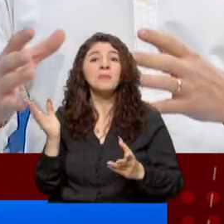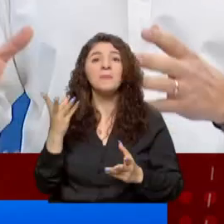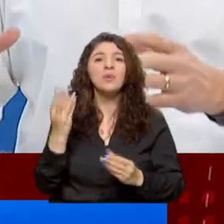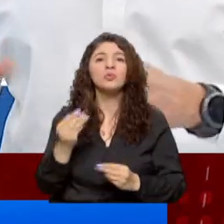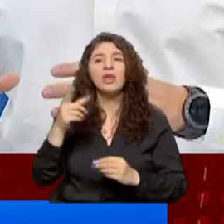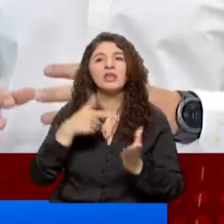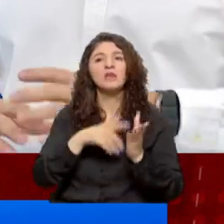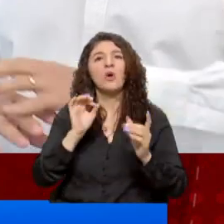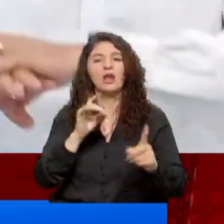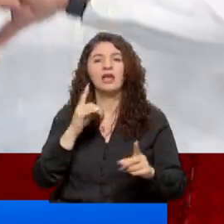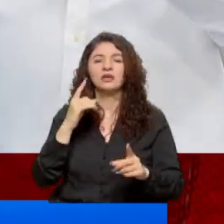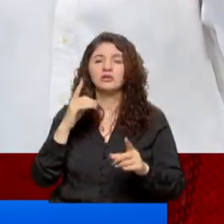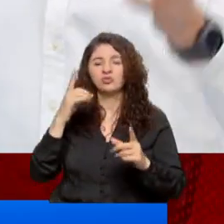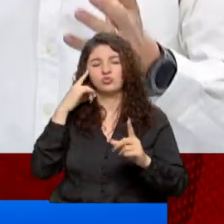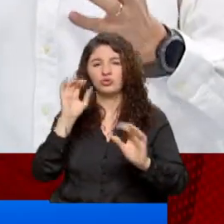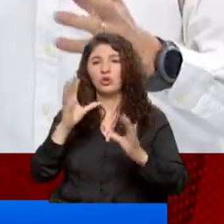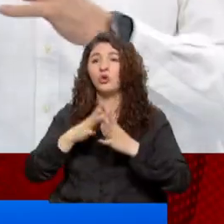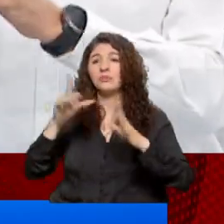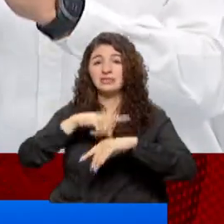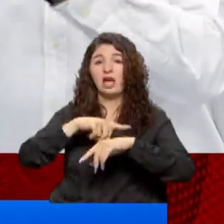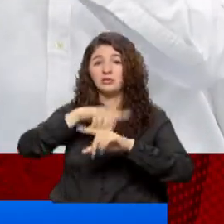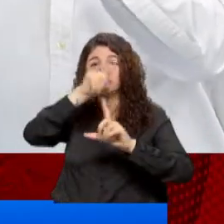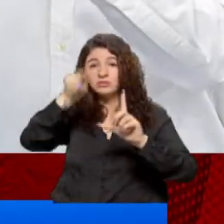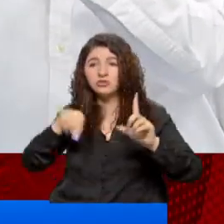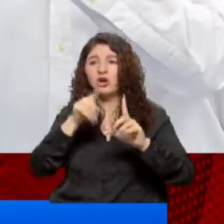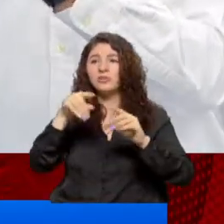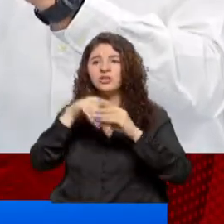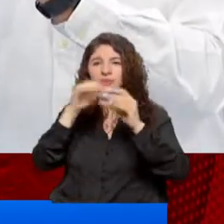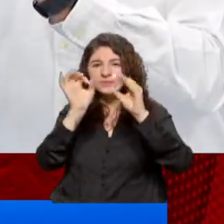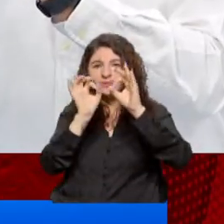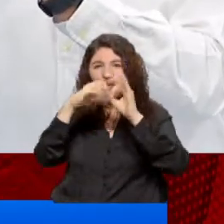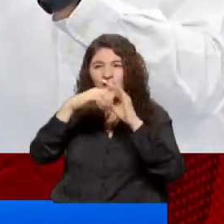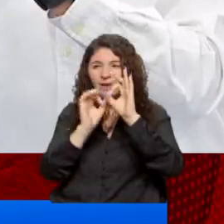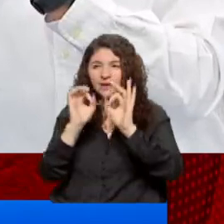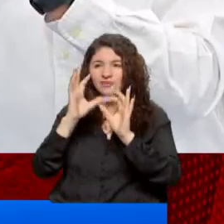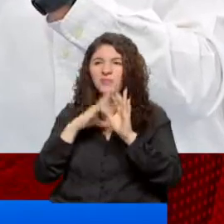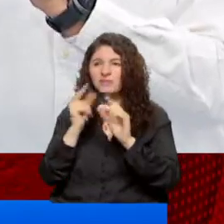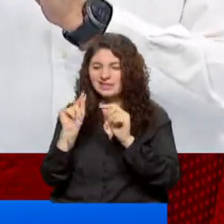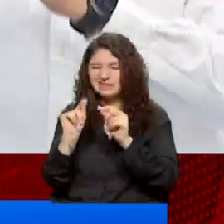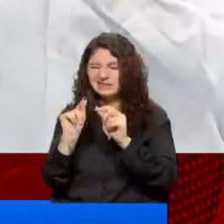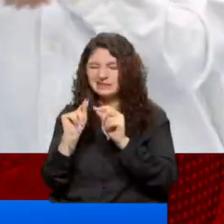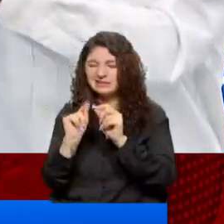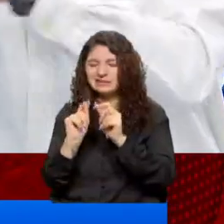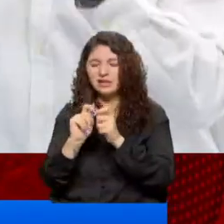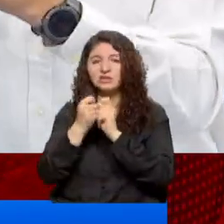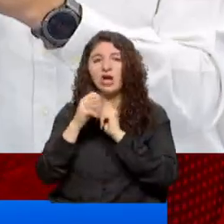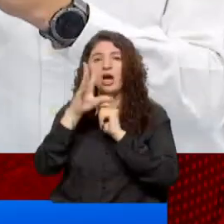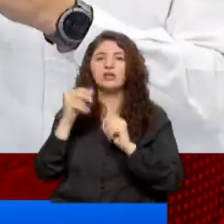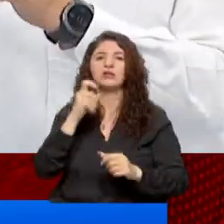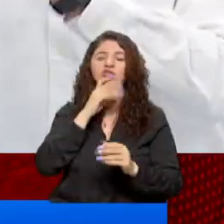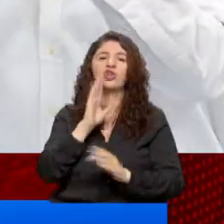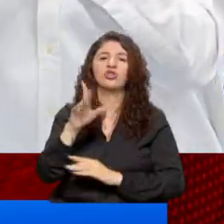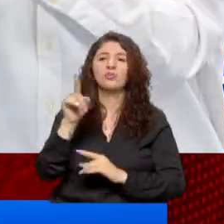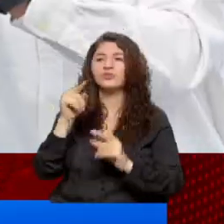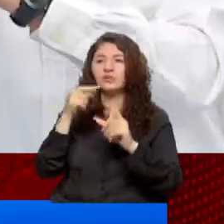tarım şöyle düşünün Koskocaman bir saat on içerisine bir sürü çarp var bir tanesini Birazcık değiştirdiğiniz Zaman her şeyi